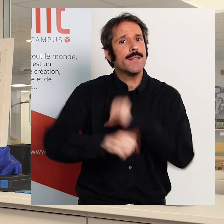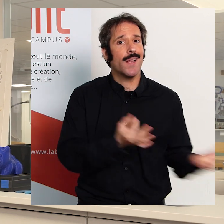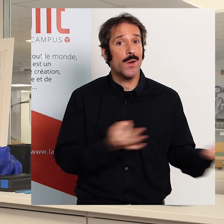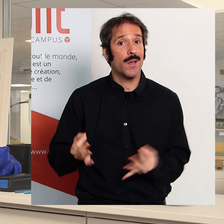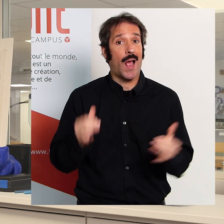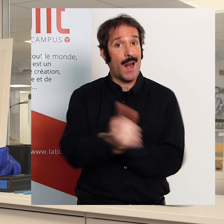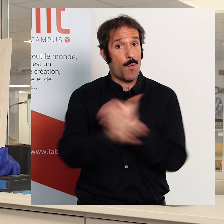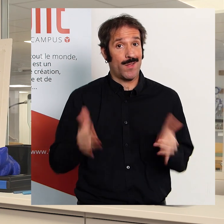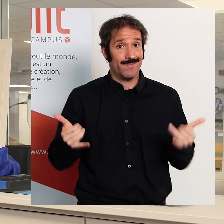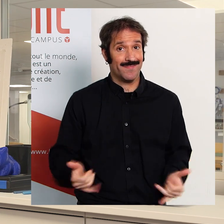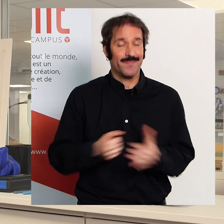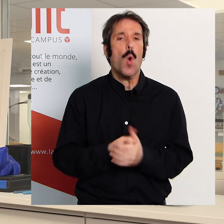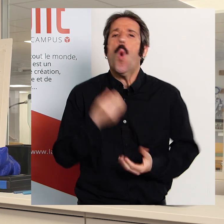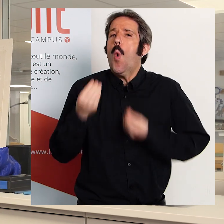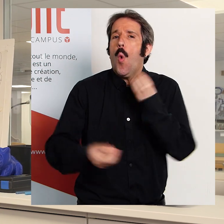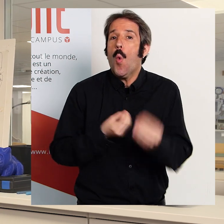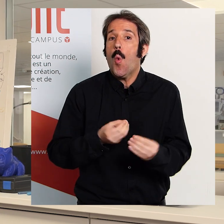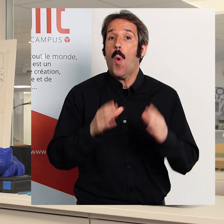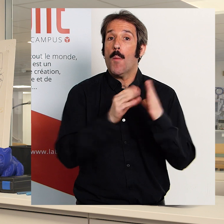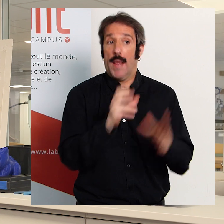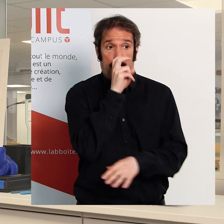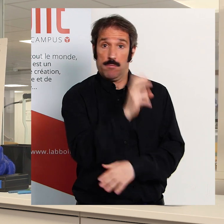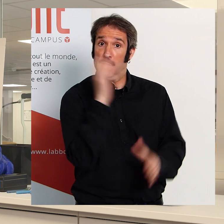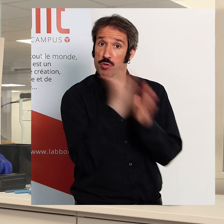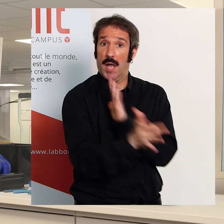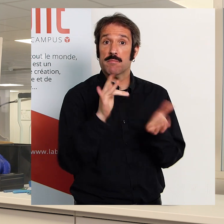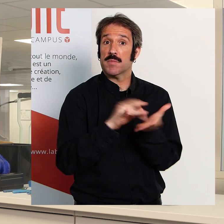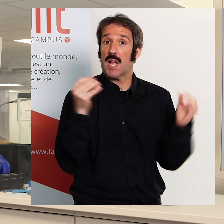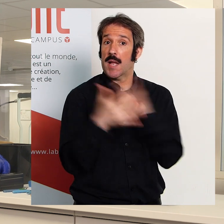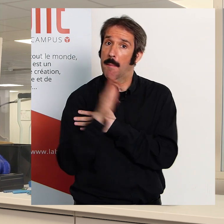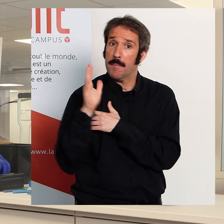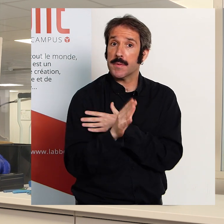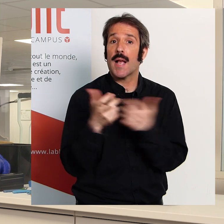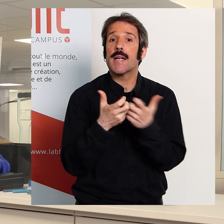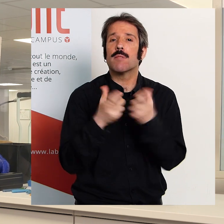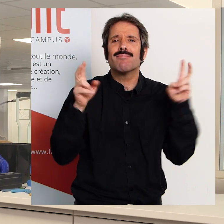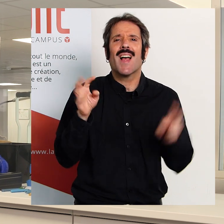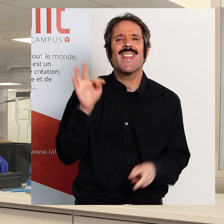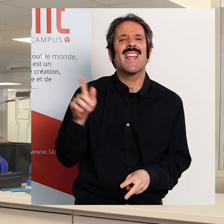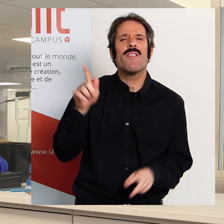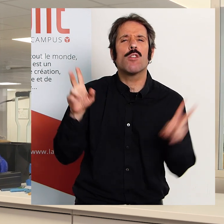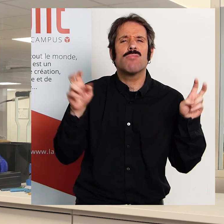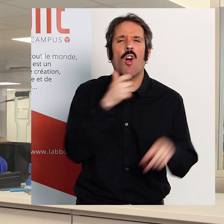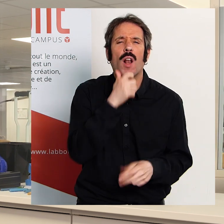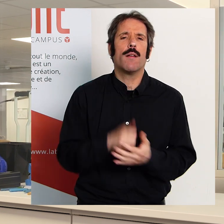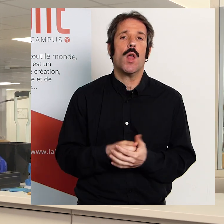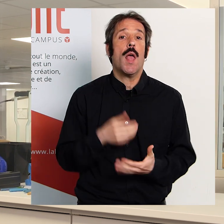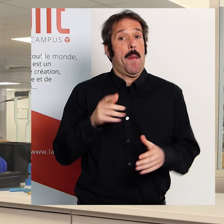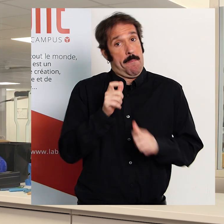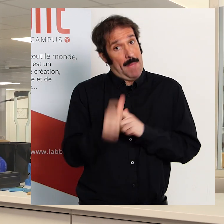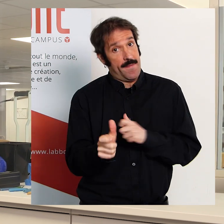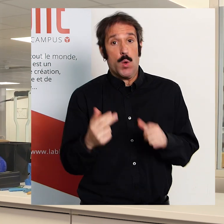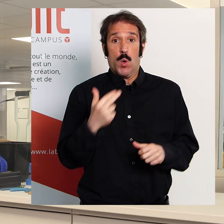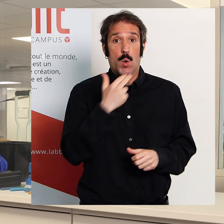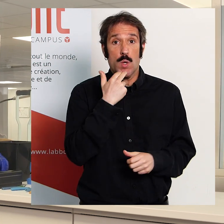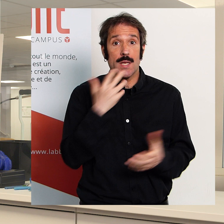qu'on organise régulièrement à la boîte. Ou alors je vais récupérer mon modèle directement sur une plateforme dédiée type Thingiverse et ensuite